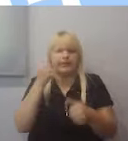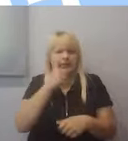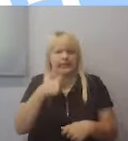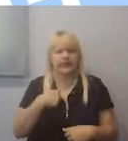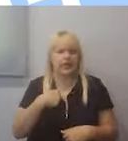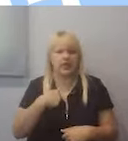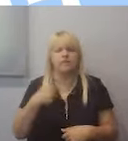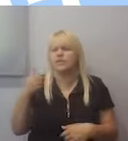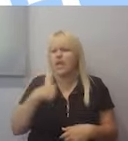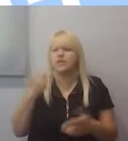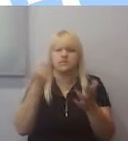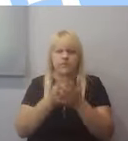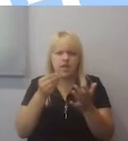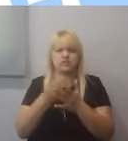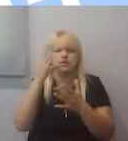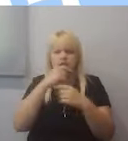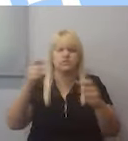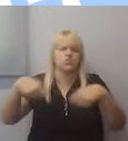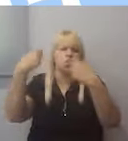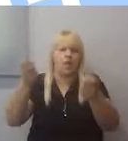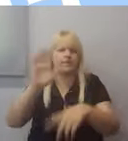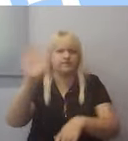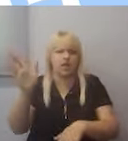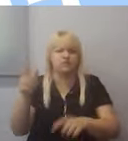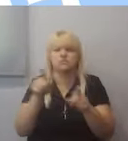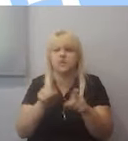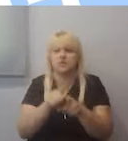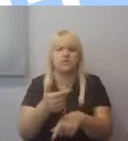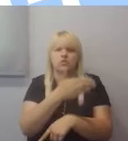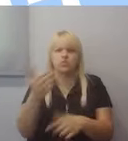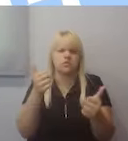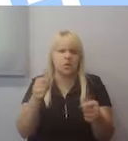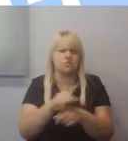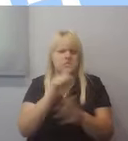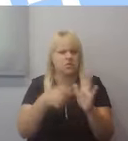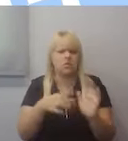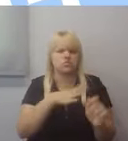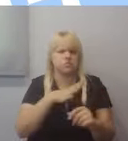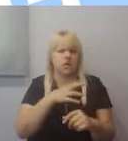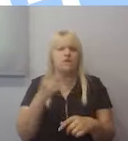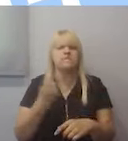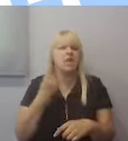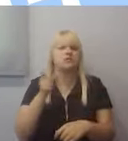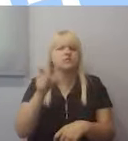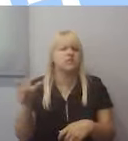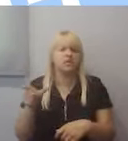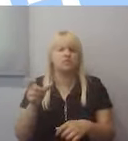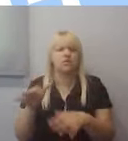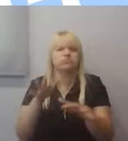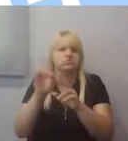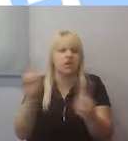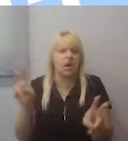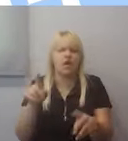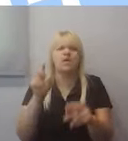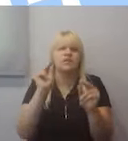varu dot valstij un jūs labu jautājumu uzdevāt ko darīsiet ar tiem vientuļiem cilvēkiem ticiet vai nē viņus glābs